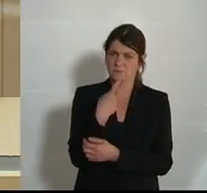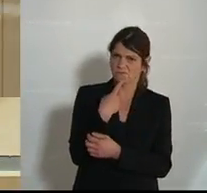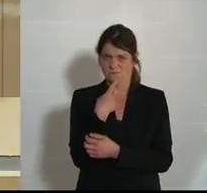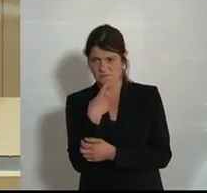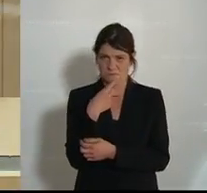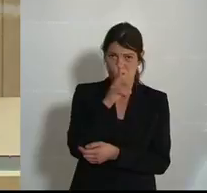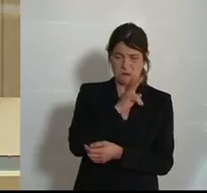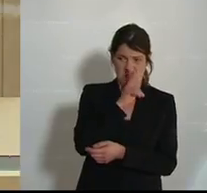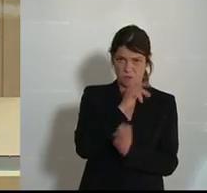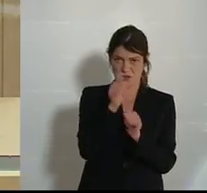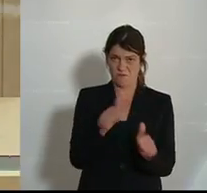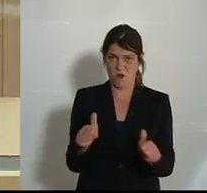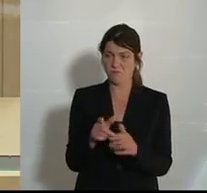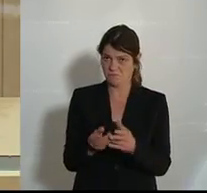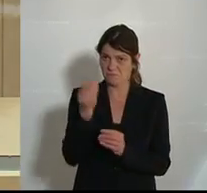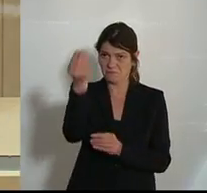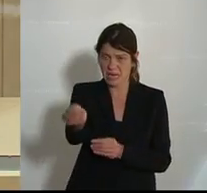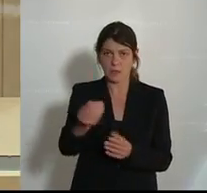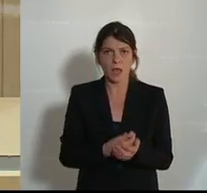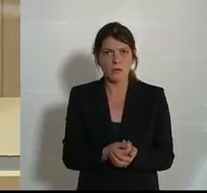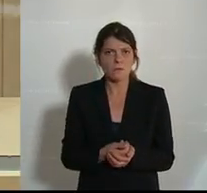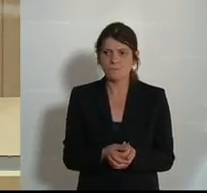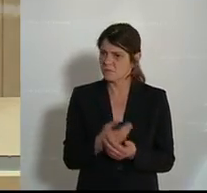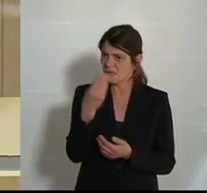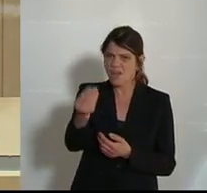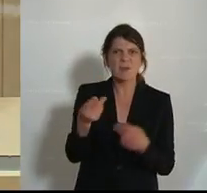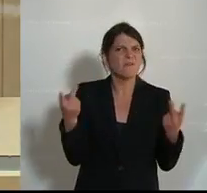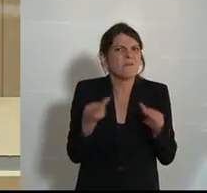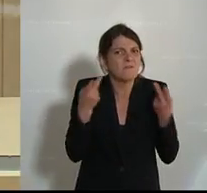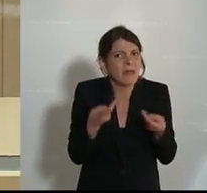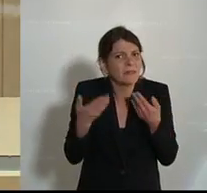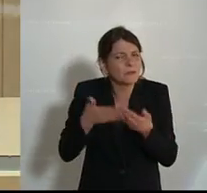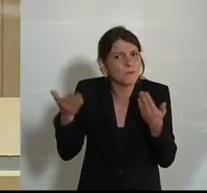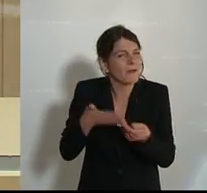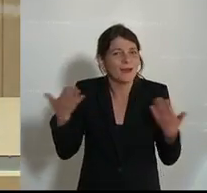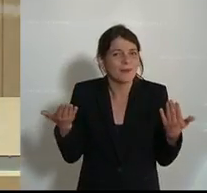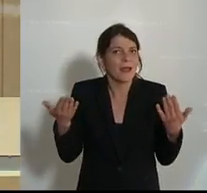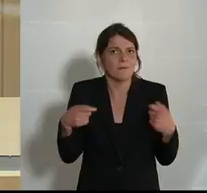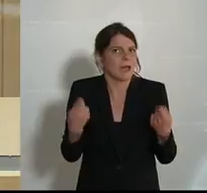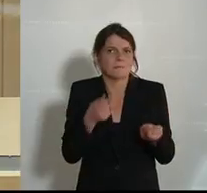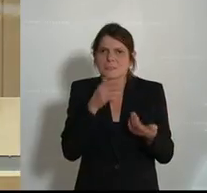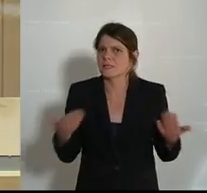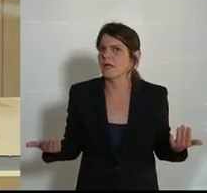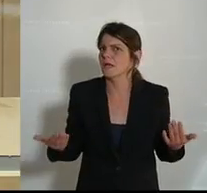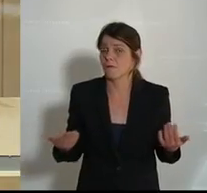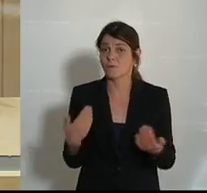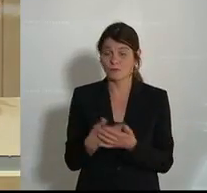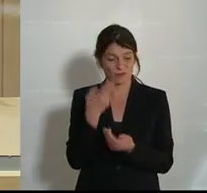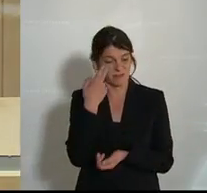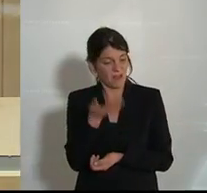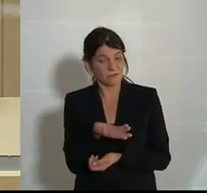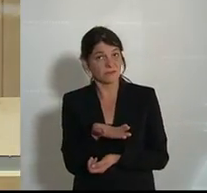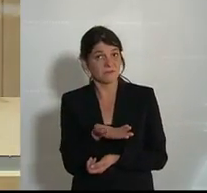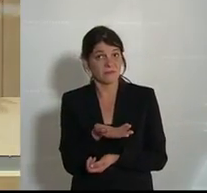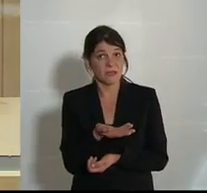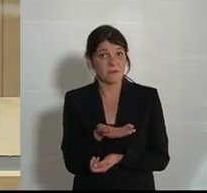fragwürdiger Weise weitergegeben werden an Verwandte zum Beispiel. Und es kann nicht sein, und so schaut es eben aus,